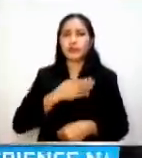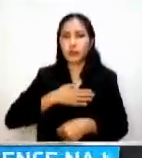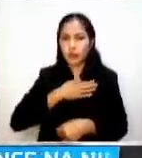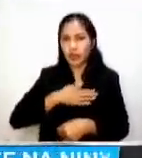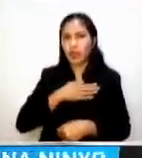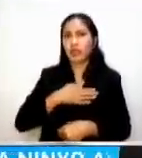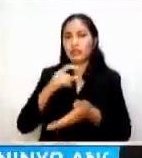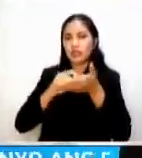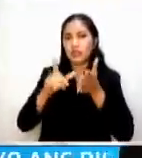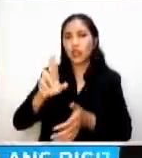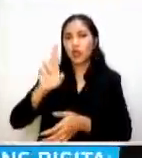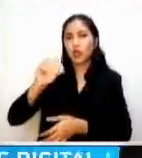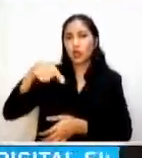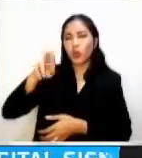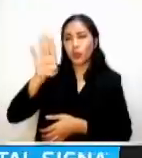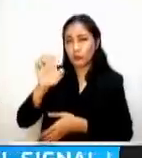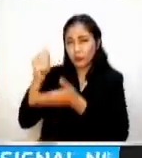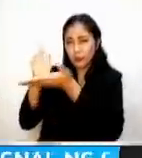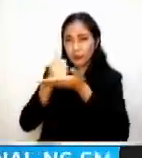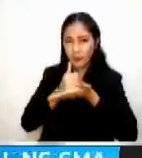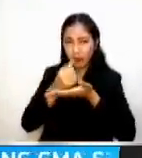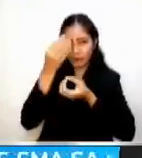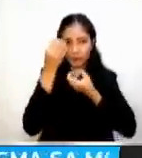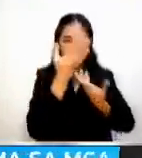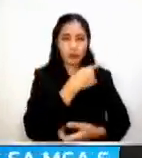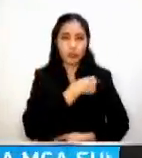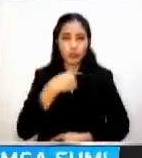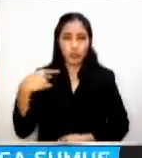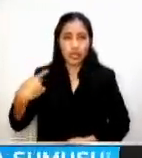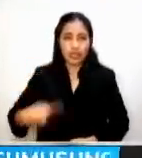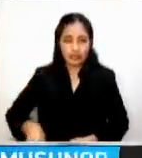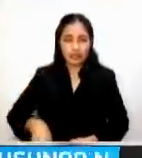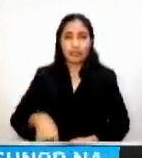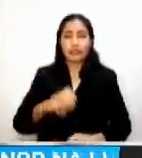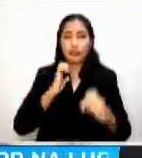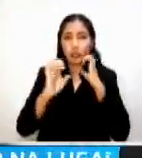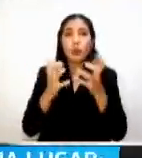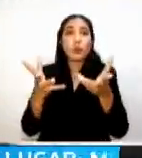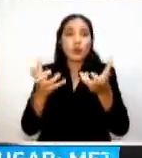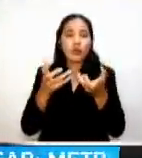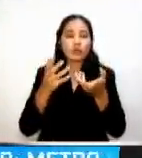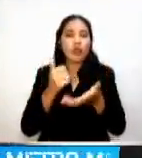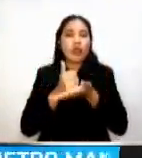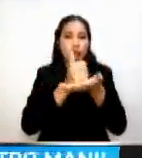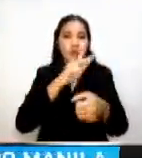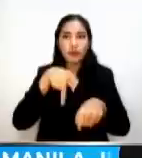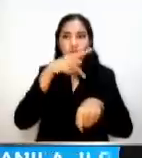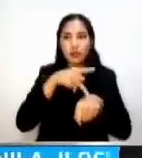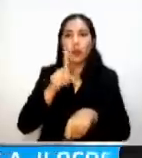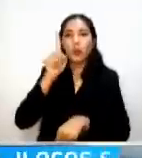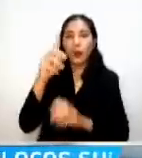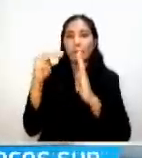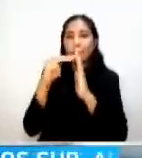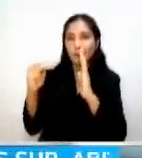that that we at the Federation want to help the Philippines import 1 million Sinovac vaccines instead